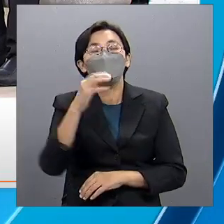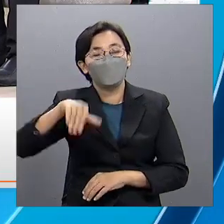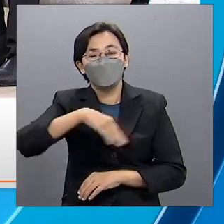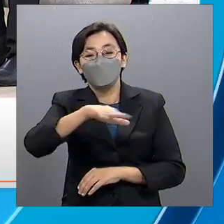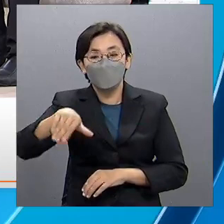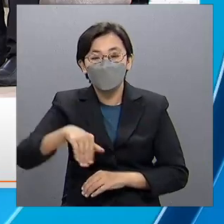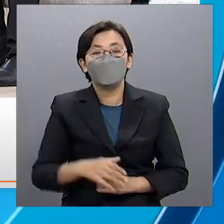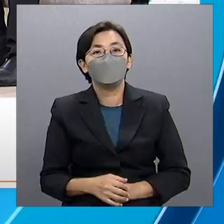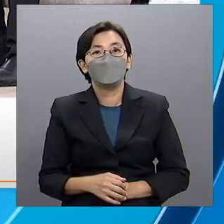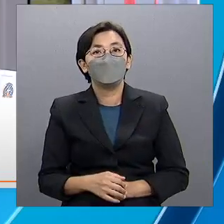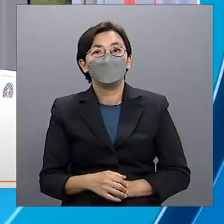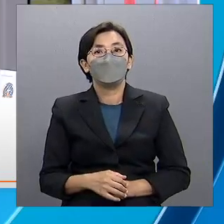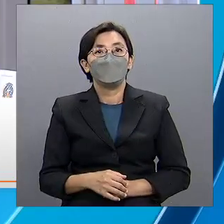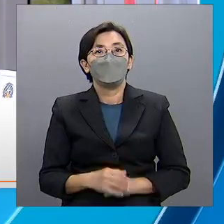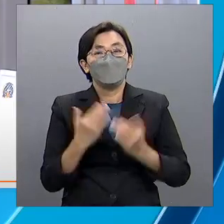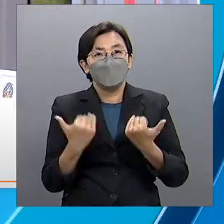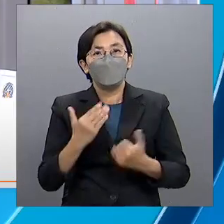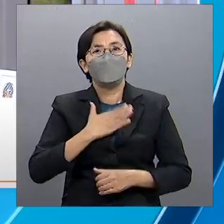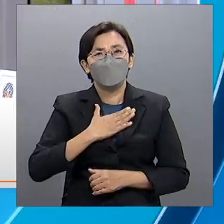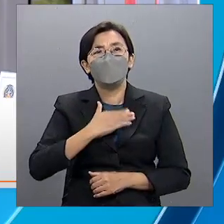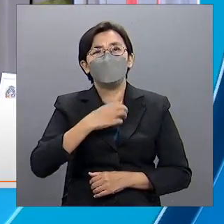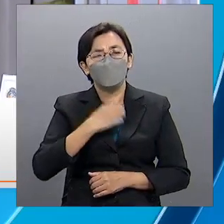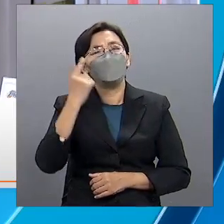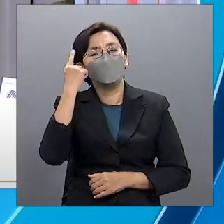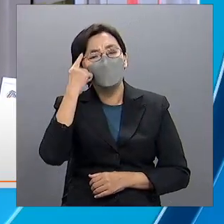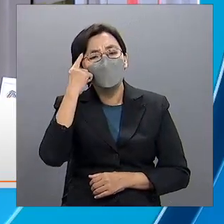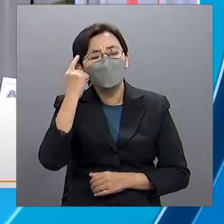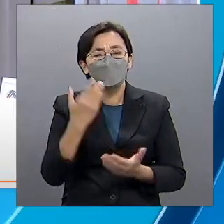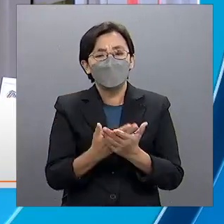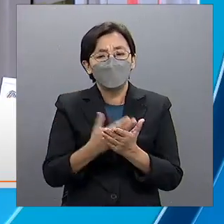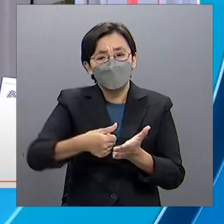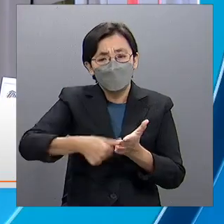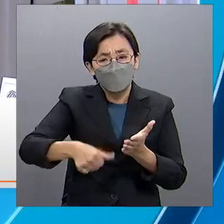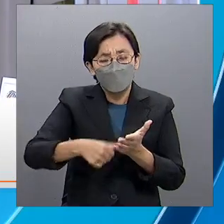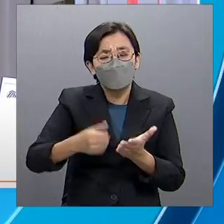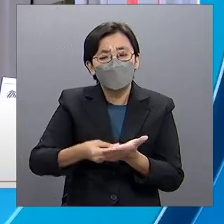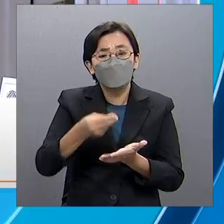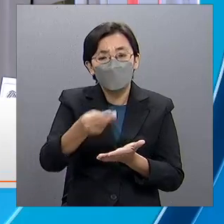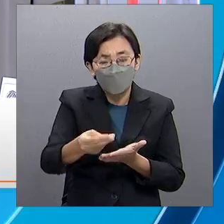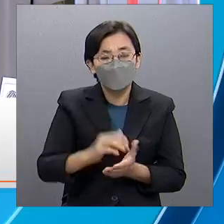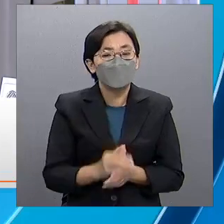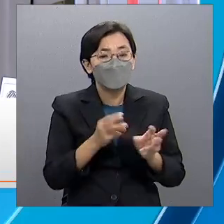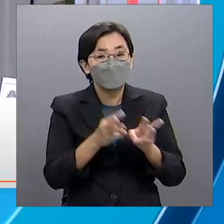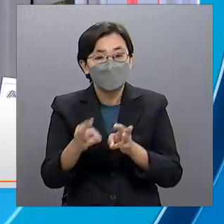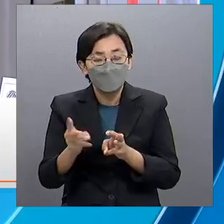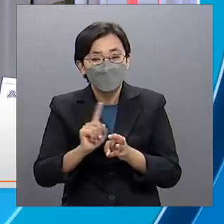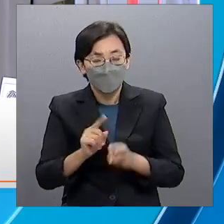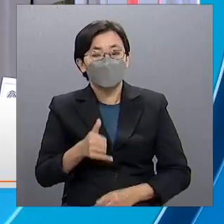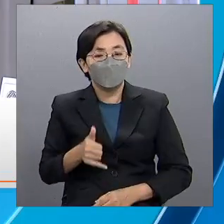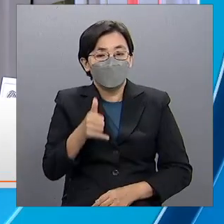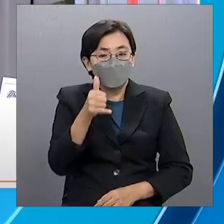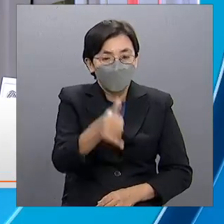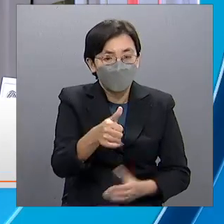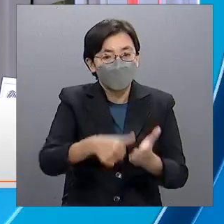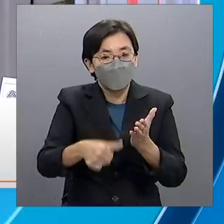กครับนี่ต้องขอความรู้เลยจริงๆในเรื่องของการจ่ายภาษีเนี่ยคือปกติมันก็จะมี2ช่องทางเนาะคือถ้าไม่ไปที่สรรพากรพื้นที่เ